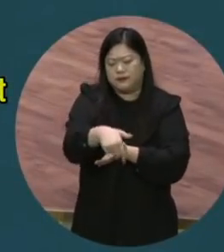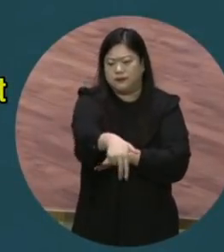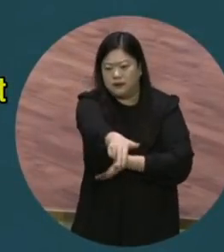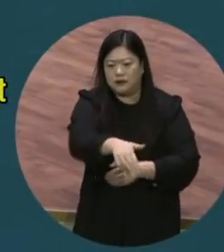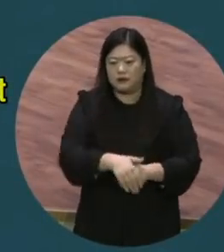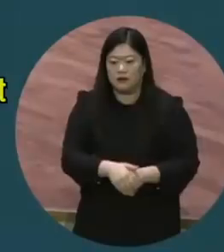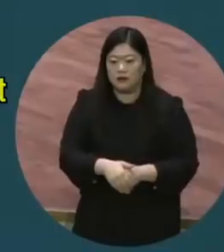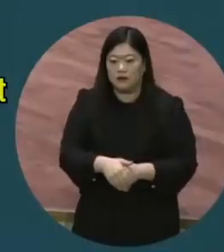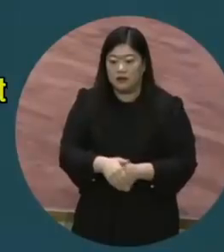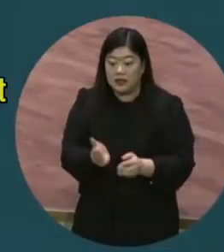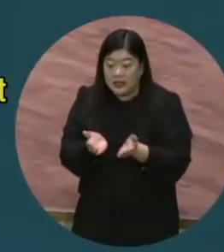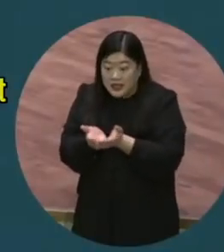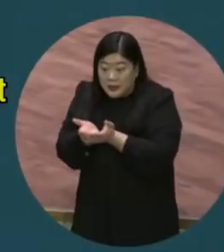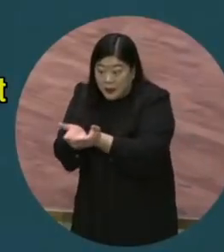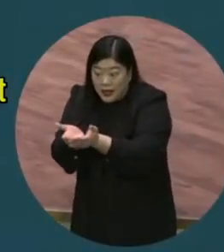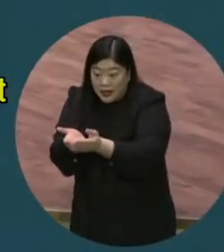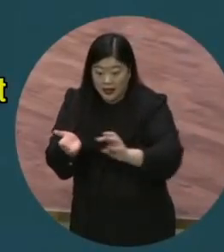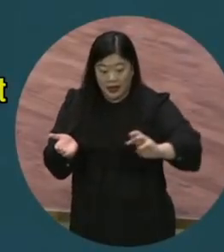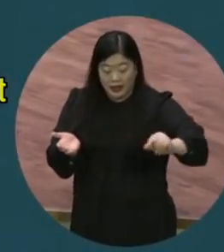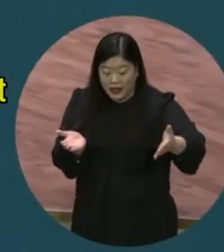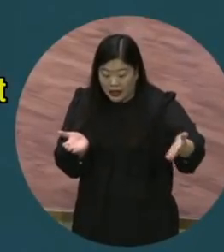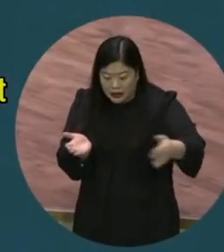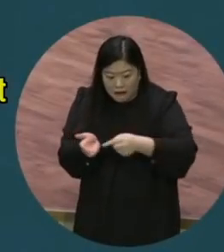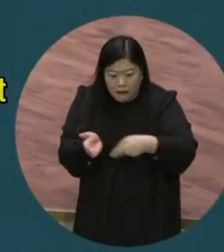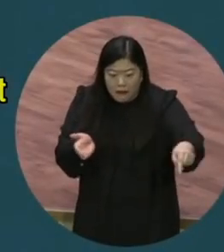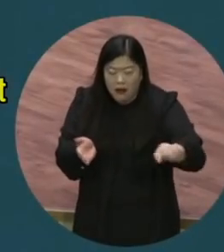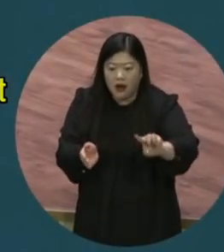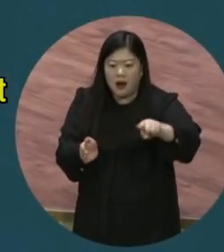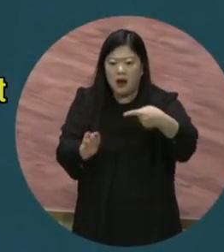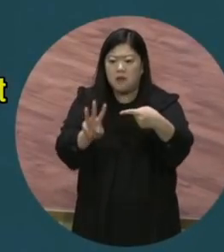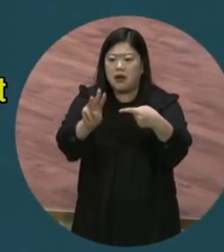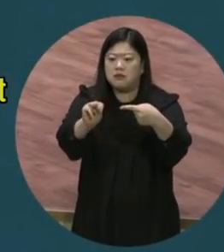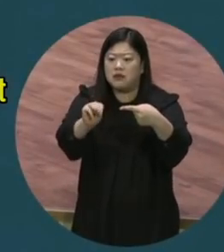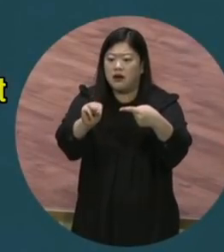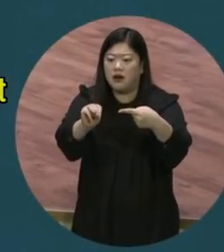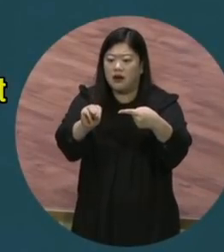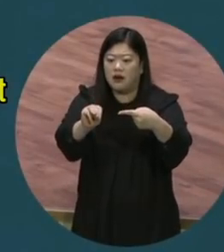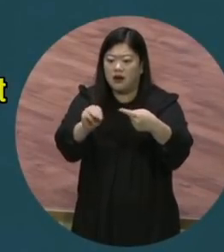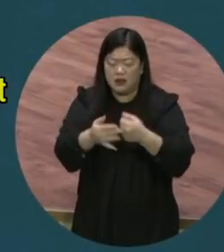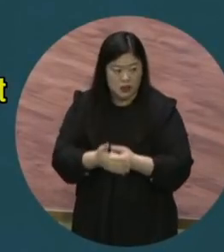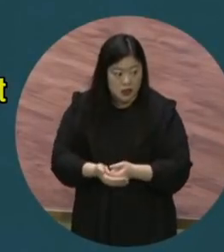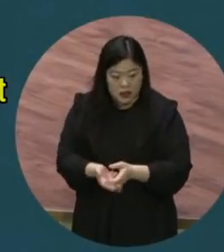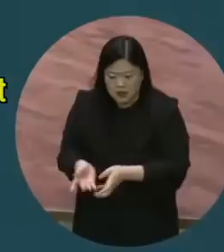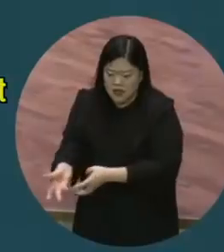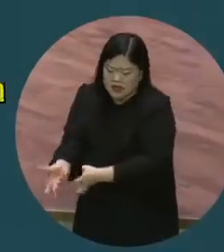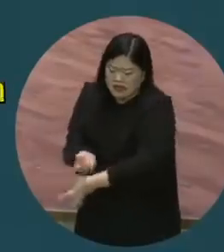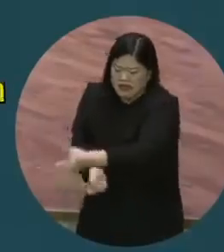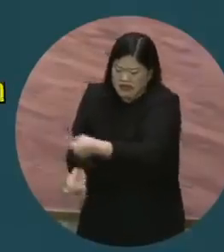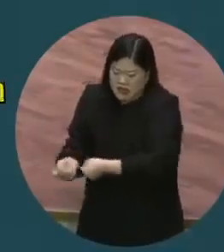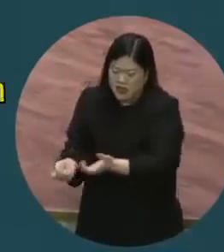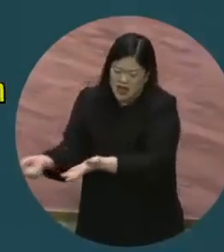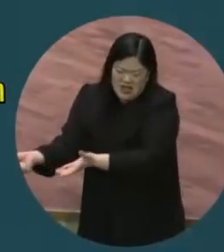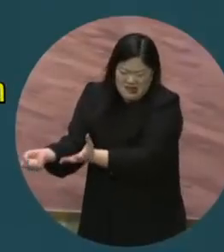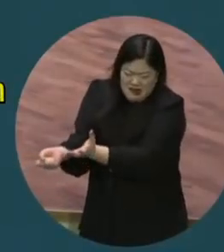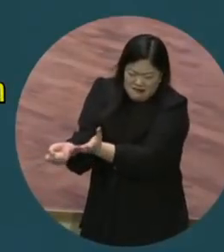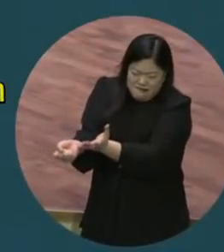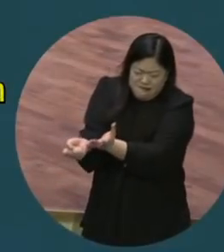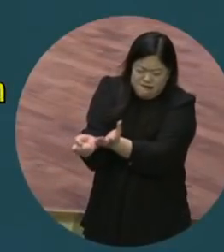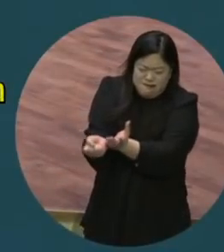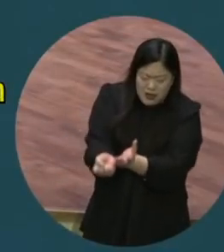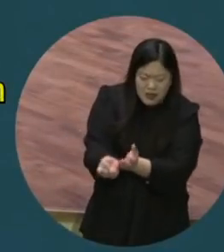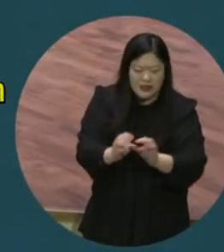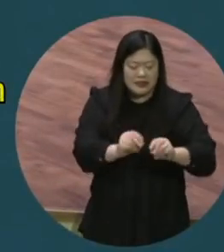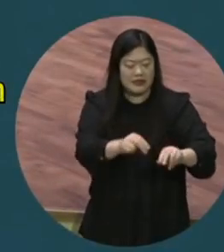육지에서 거리가 불과 한 50칸쯤 되므로 작은 배를 타고 물고기 든 그물을 끌고 와서 육지에